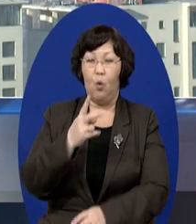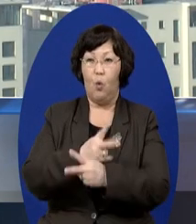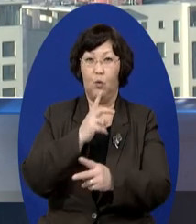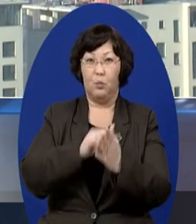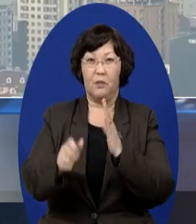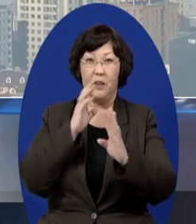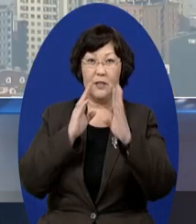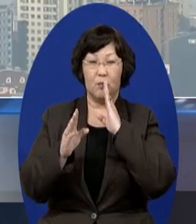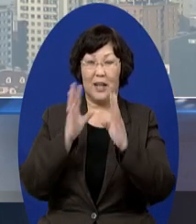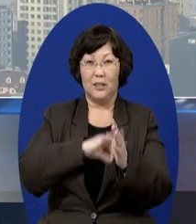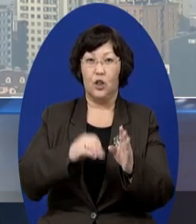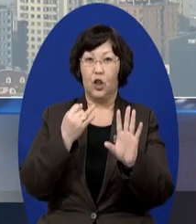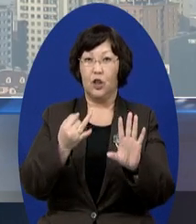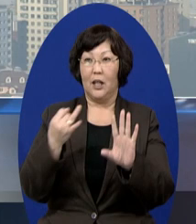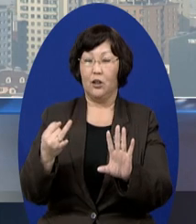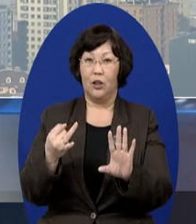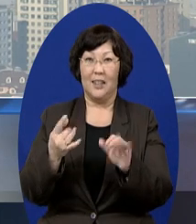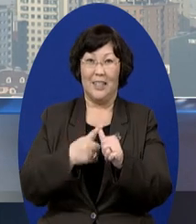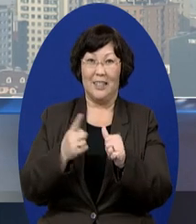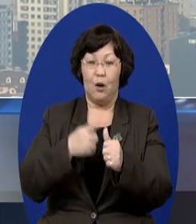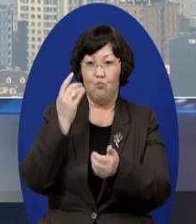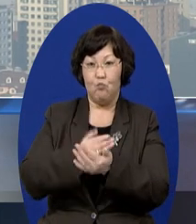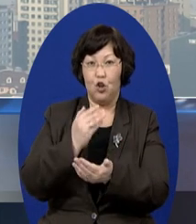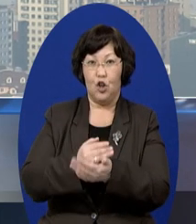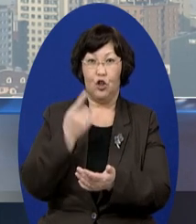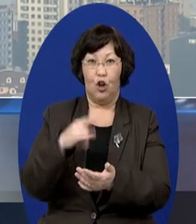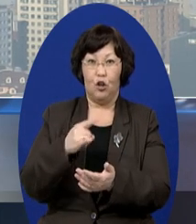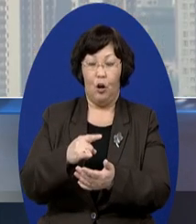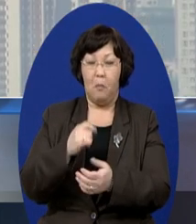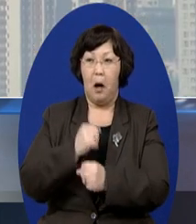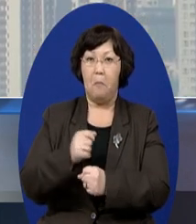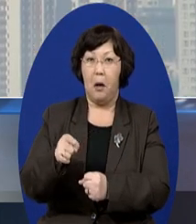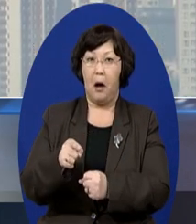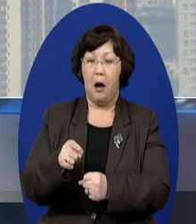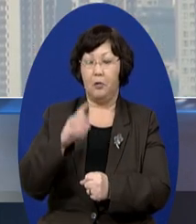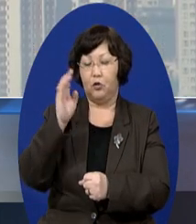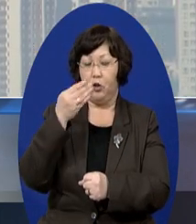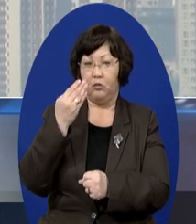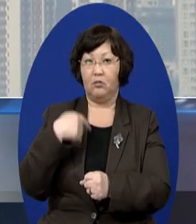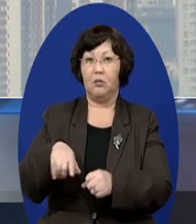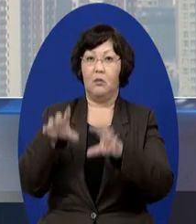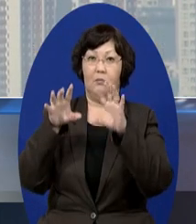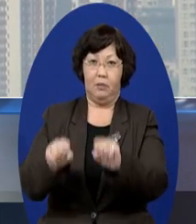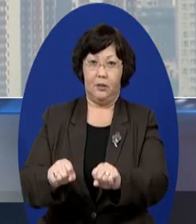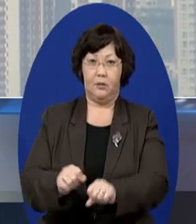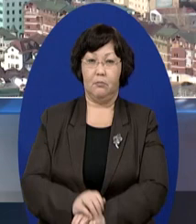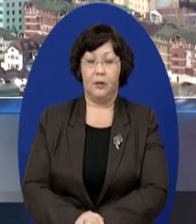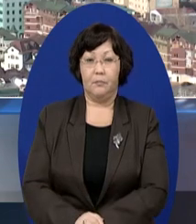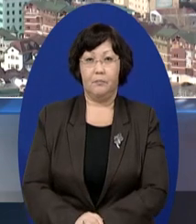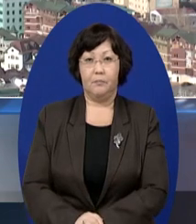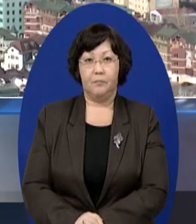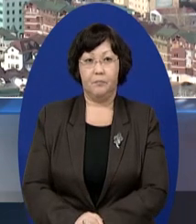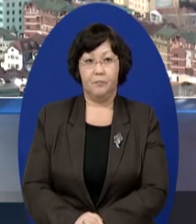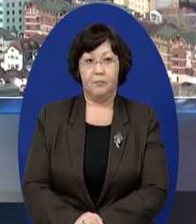ашиглан 777 нэртэй цахим мөрийтэй тоглоомын сайт ажиллаж байсныг тогтоон тухайн этгээдүүдийг саатуулсан байна.